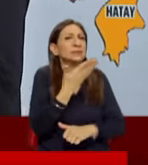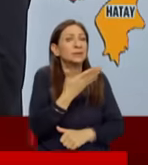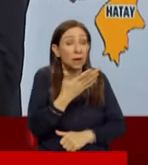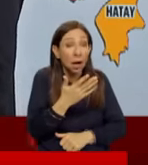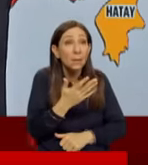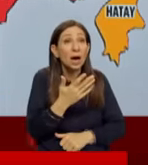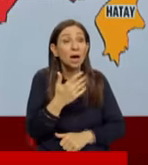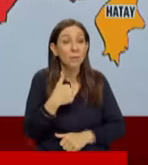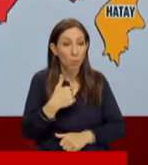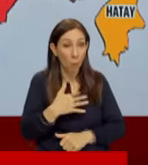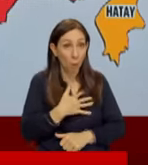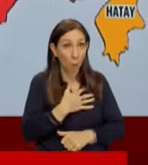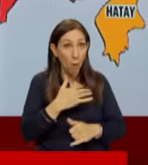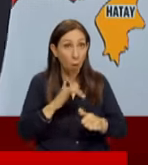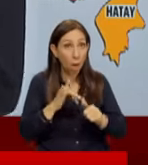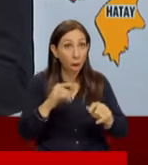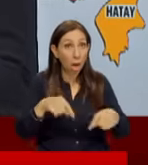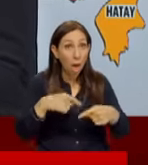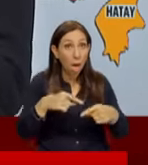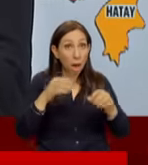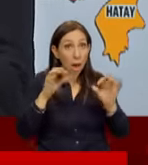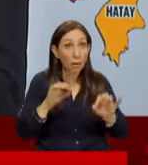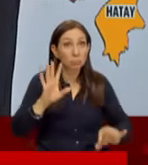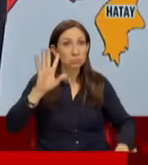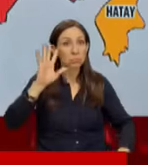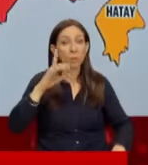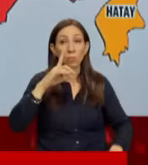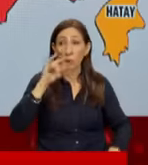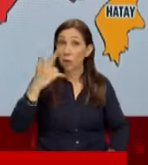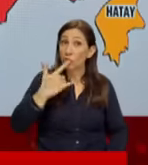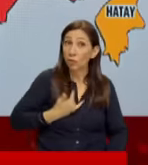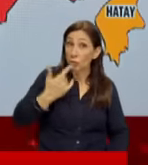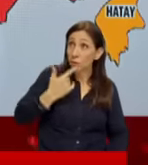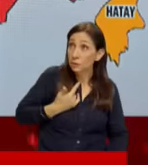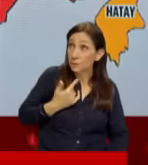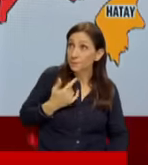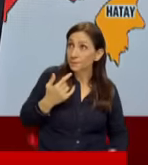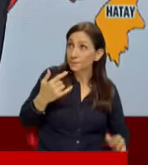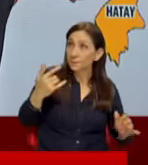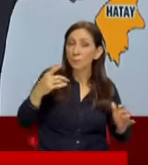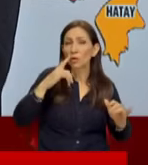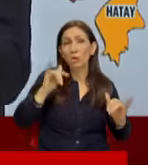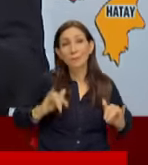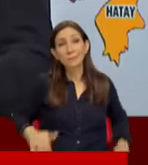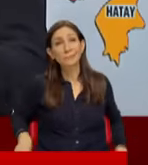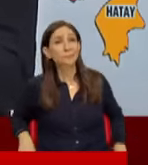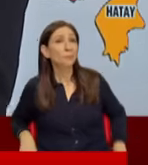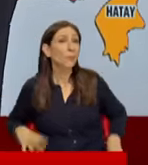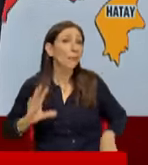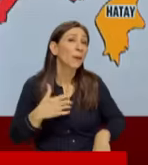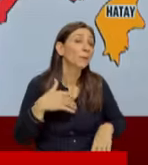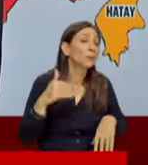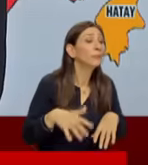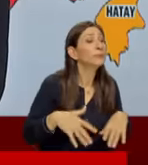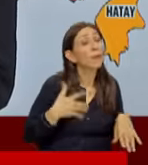biliyor musun? Haysiyetiyle oynanmaya başlıyor artık. Yani orada müdür artık hakarete başlıyor. Artık iyice rahatlamış. Ne bileyim, patron